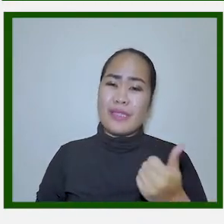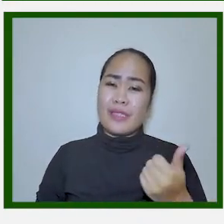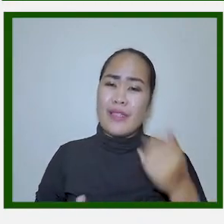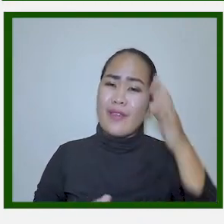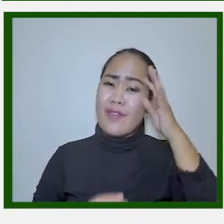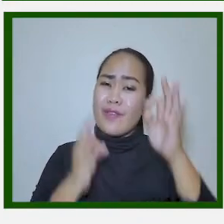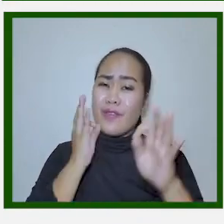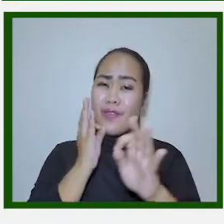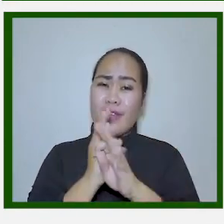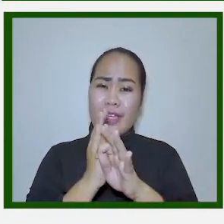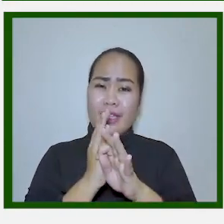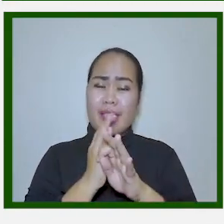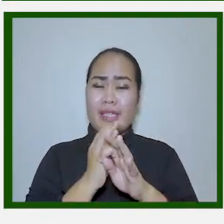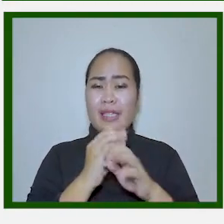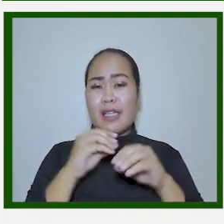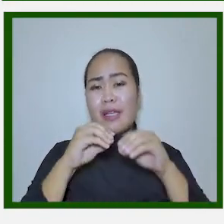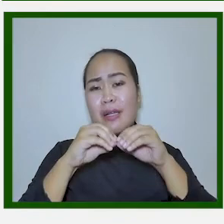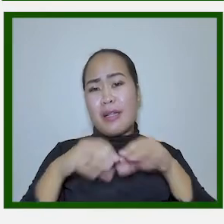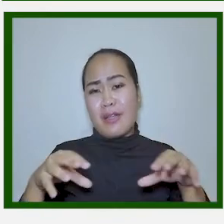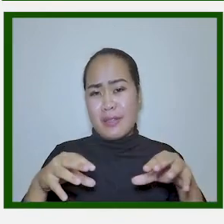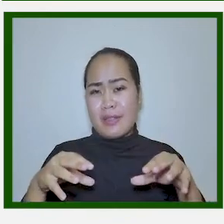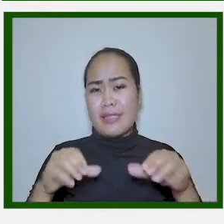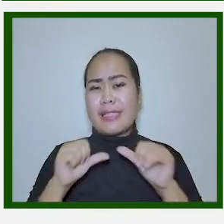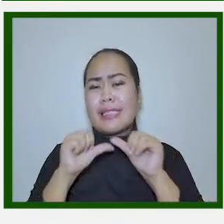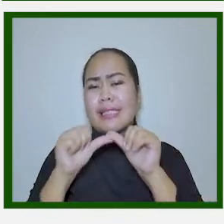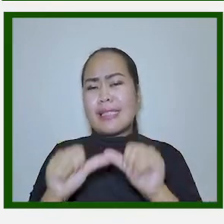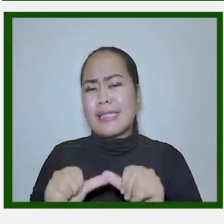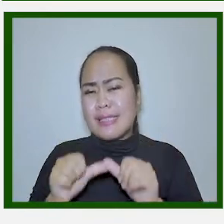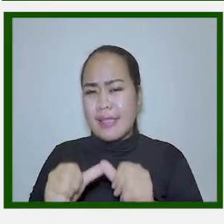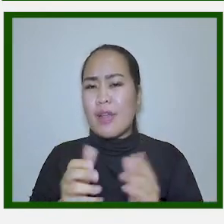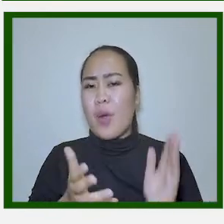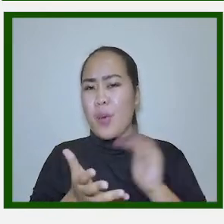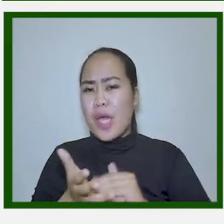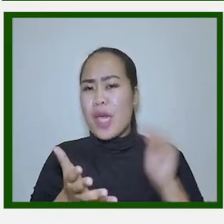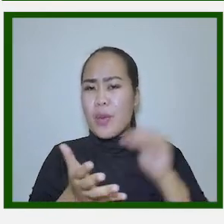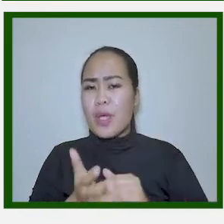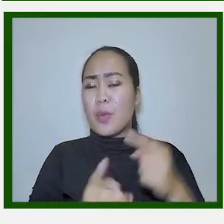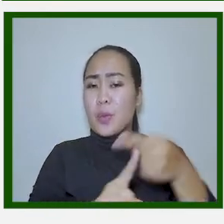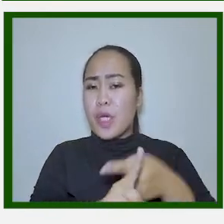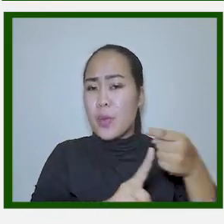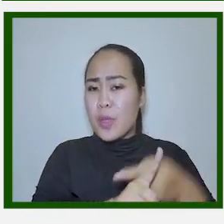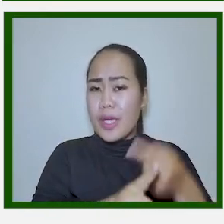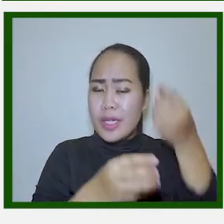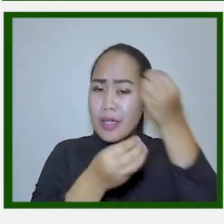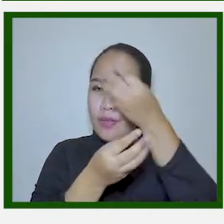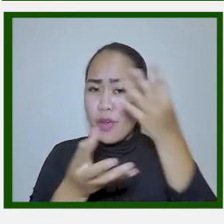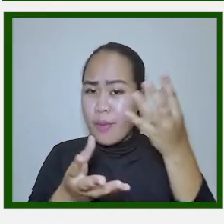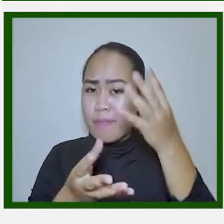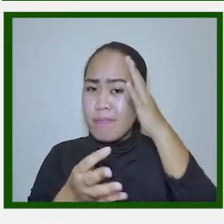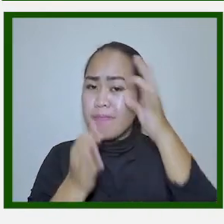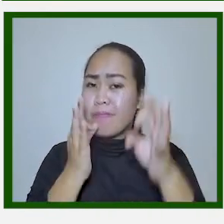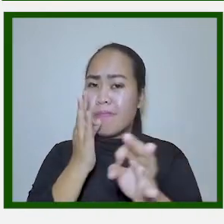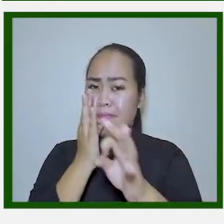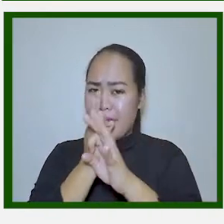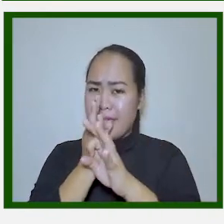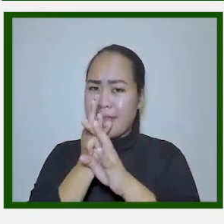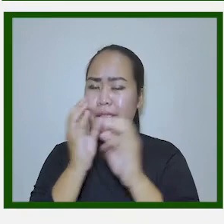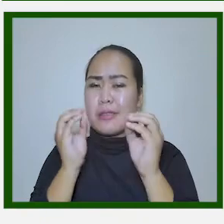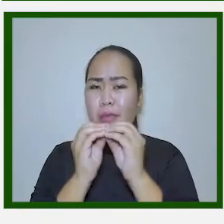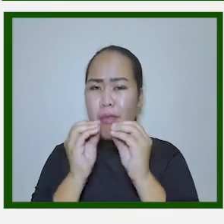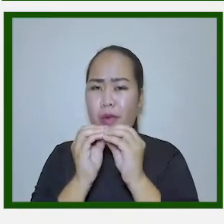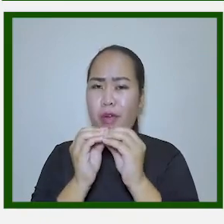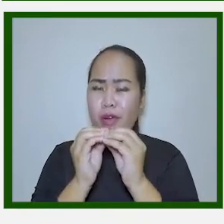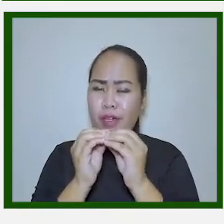ko sinasabi, 'di ba? Pananampalataya pa rin ang isa sa mga sandata natin at tiyak na magbibigay ng pag-asa